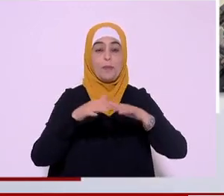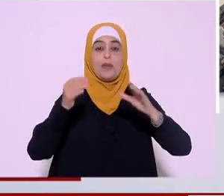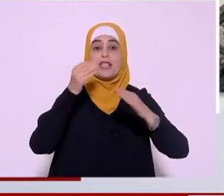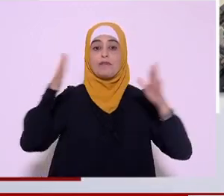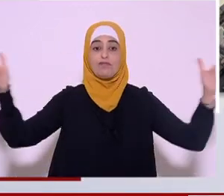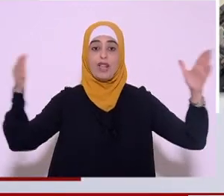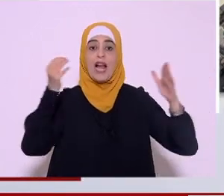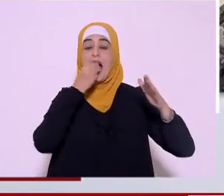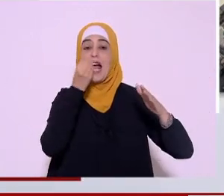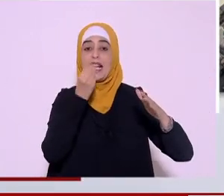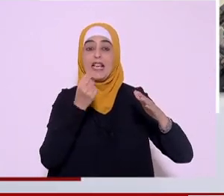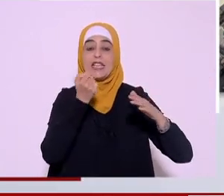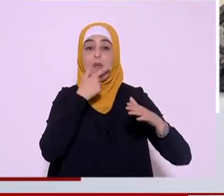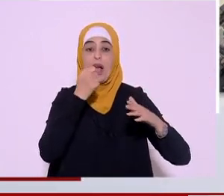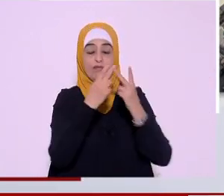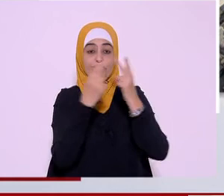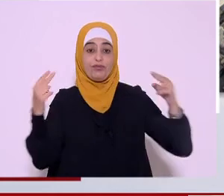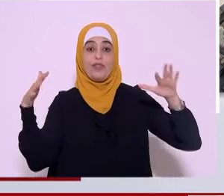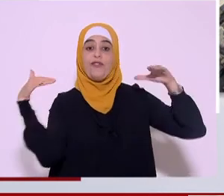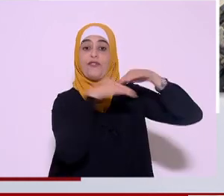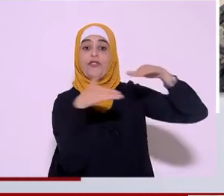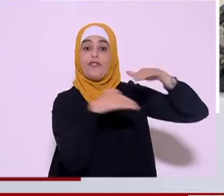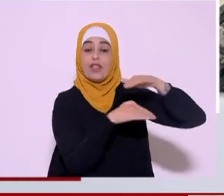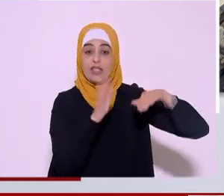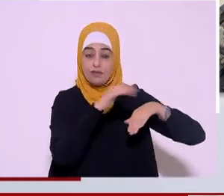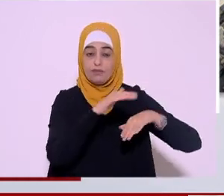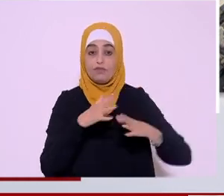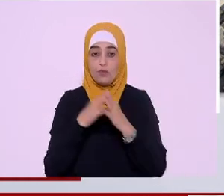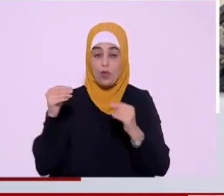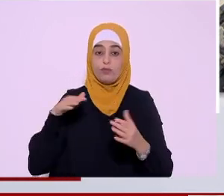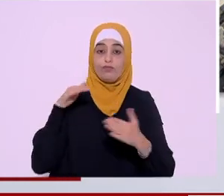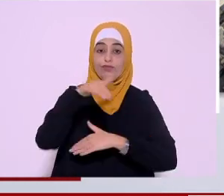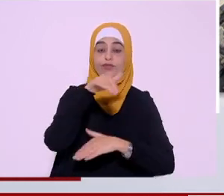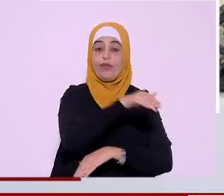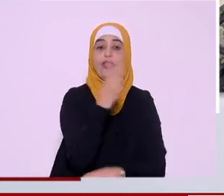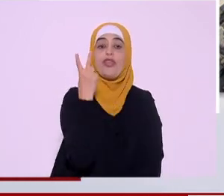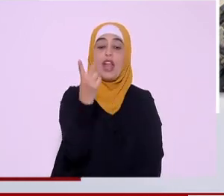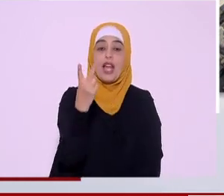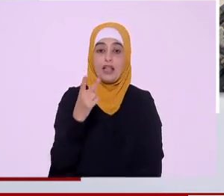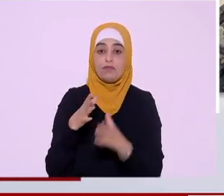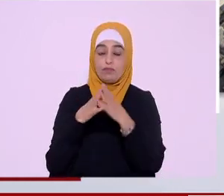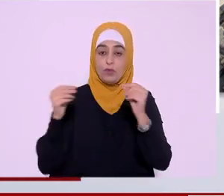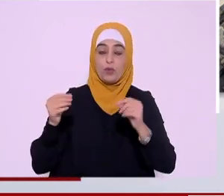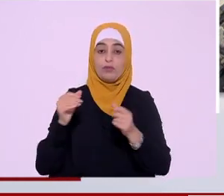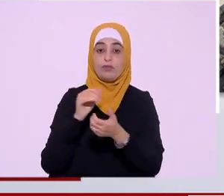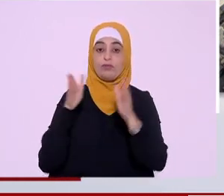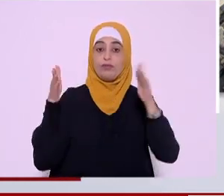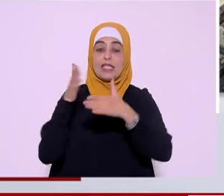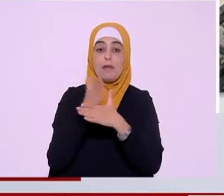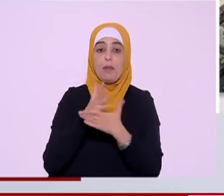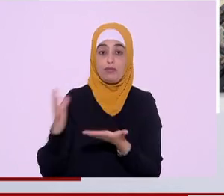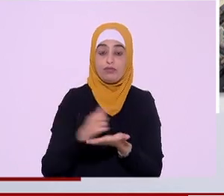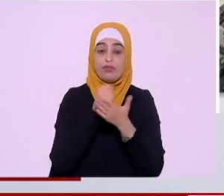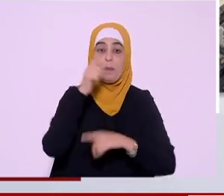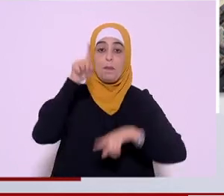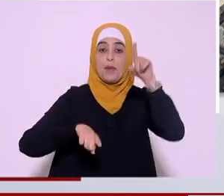التي تحتكر الأدوية ومستلزمات الطبية. مثلا تم دهم مستودعين في الحزمية وسد البوشرية بعد اكتشاف قيام